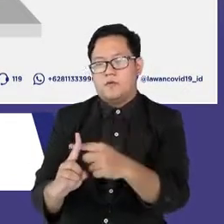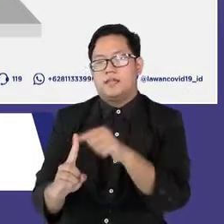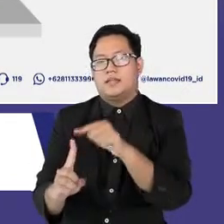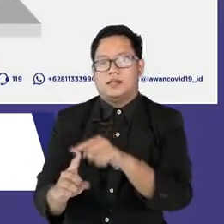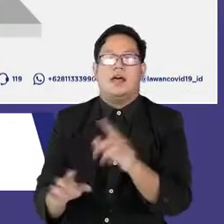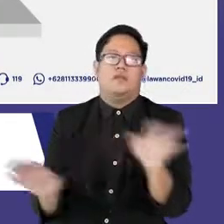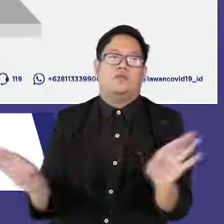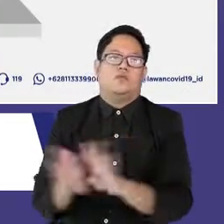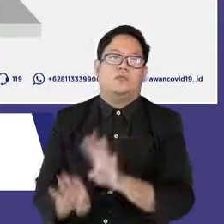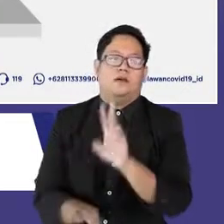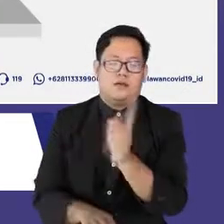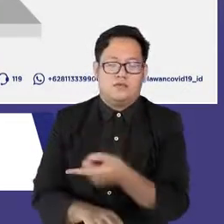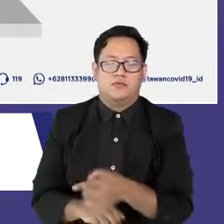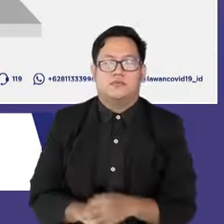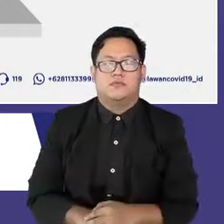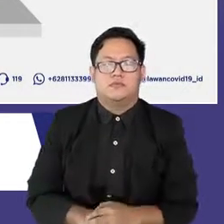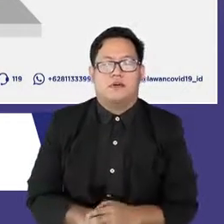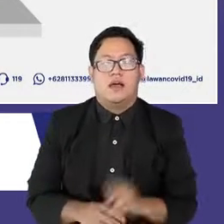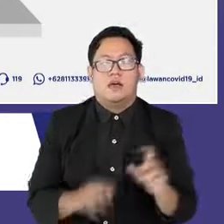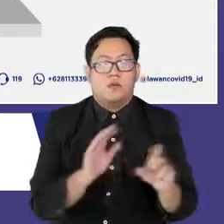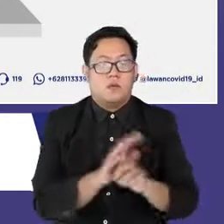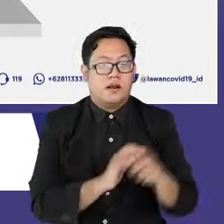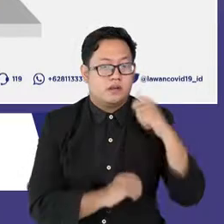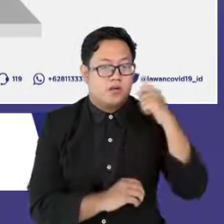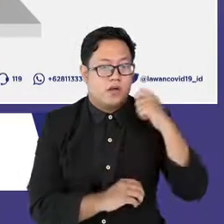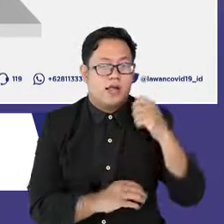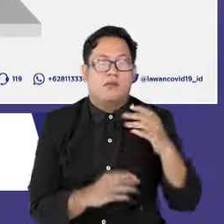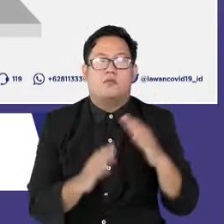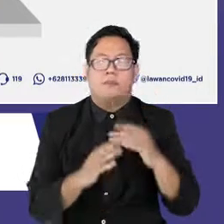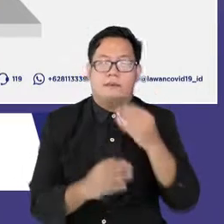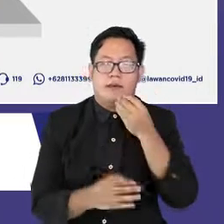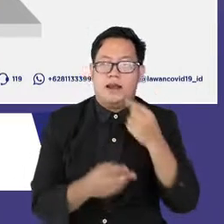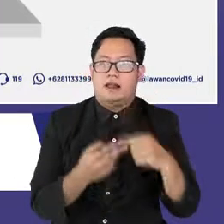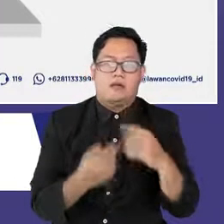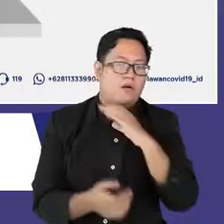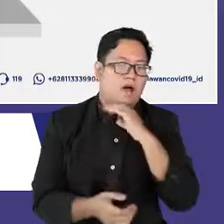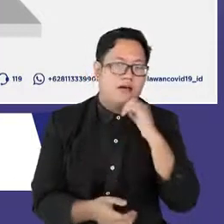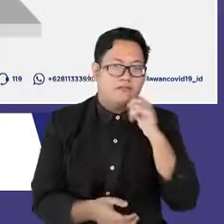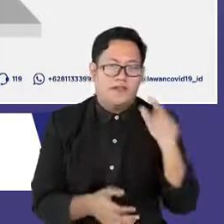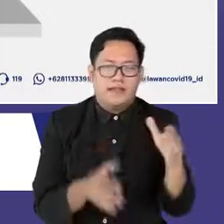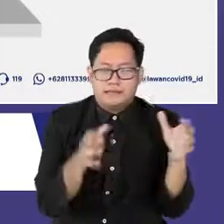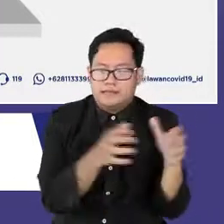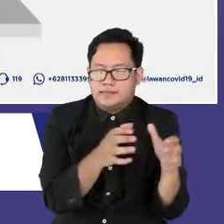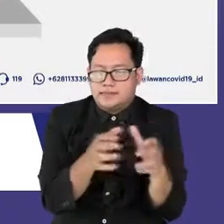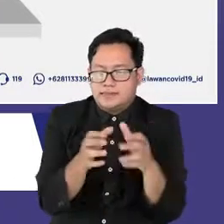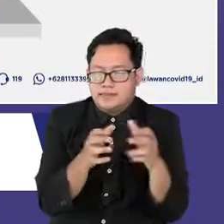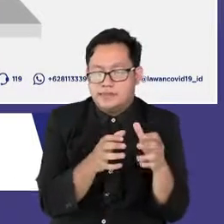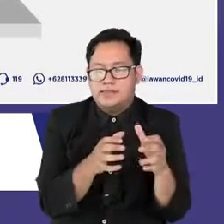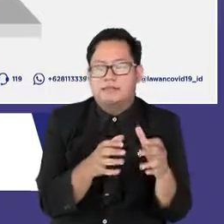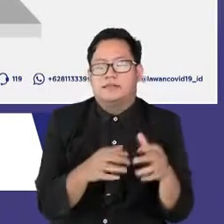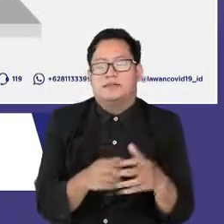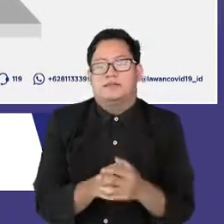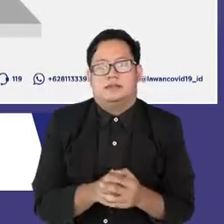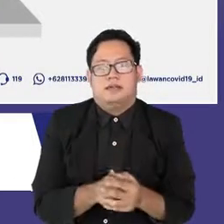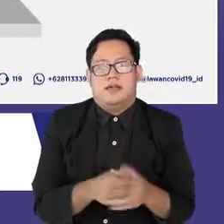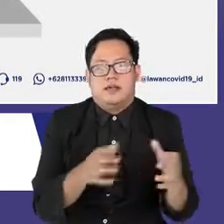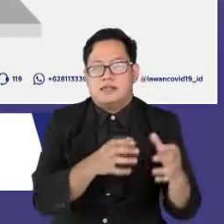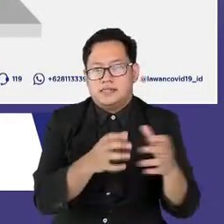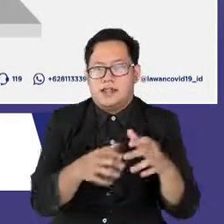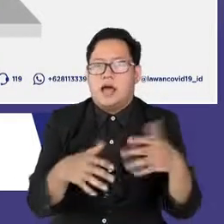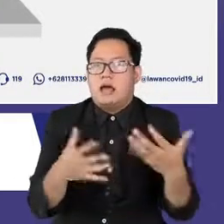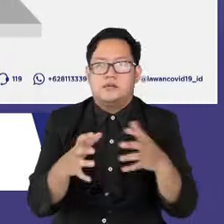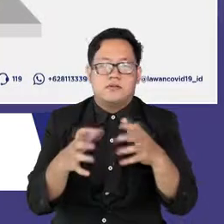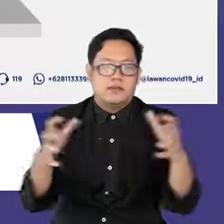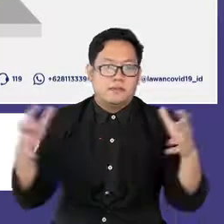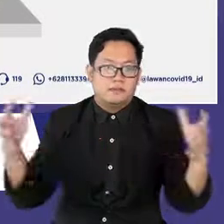atau minum pada restoran atau rumah makan dan kafe dengan skala kecil sedang atau besar sampai